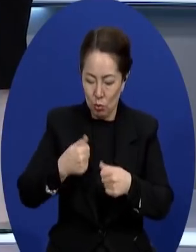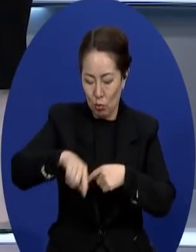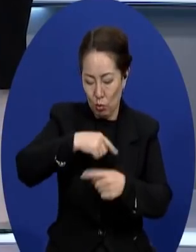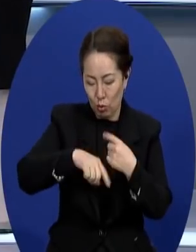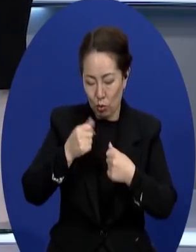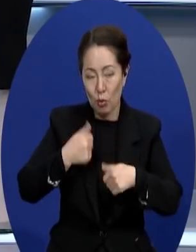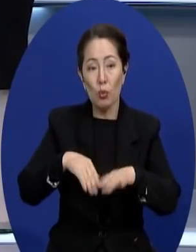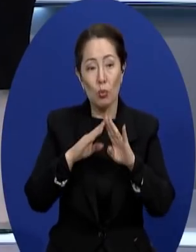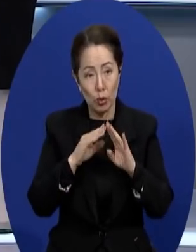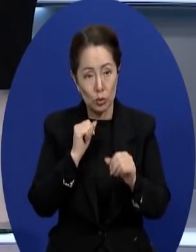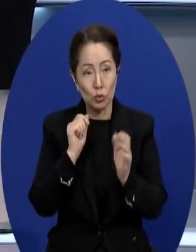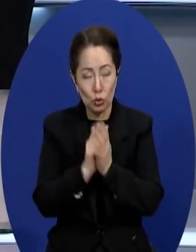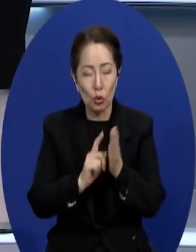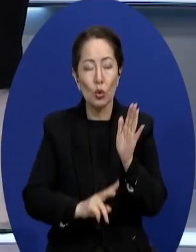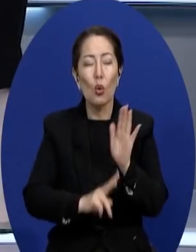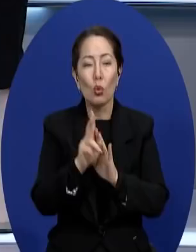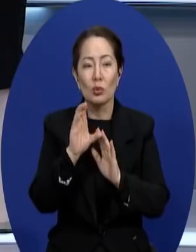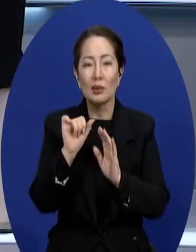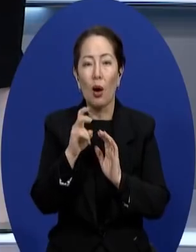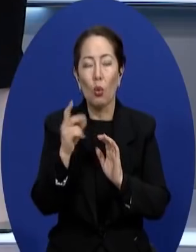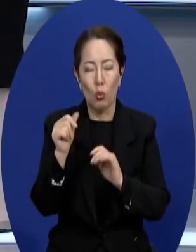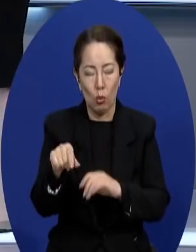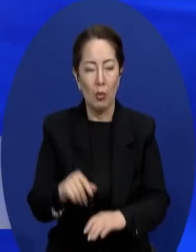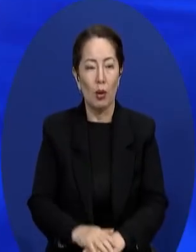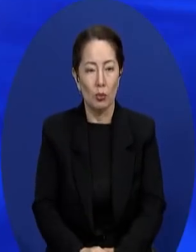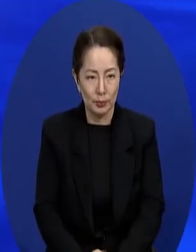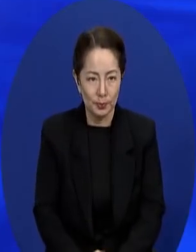одоо маш чухал нэг их усүр санхүүгийн их усүр гэж хэлж болох юм аа.